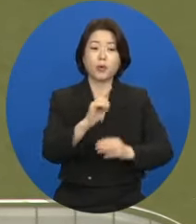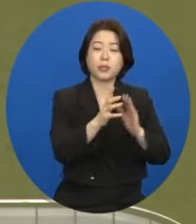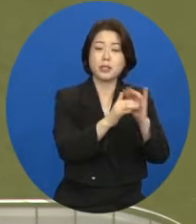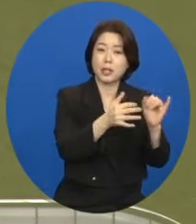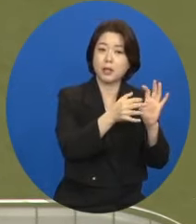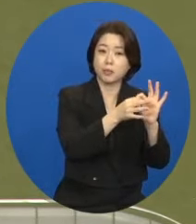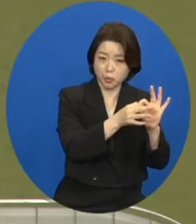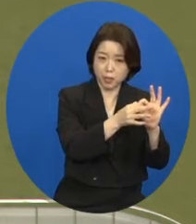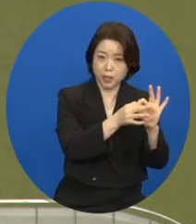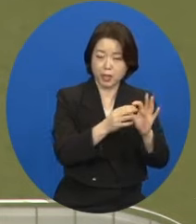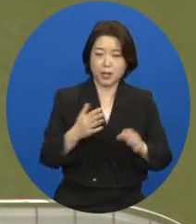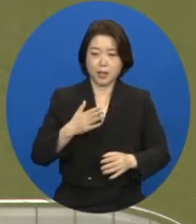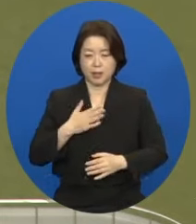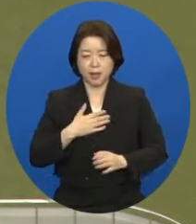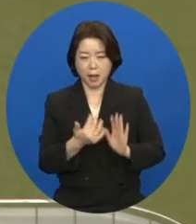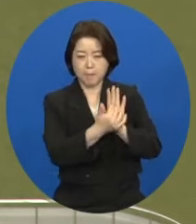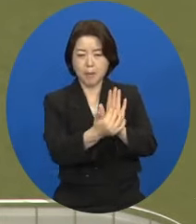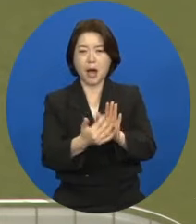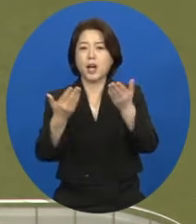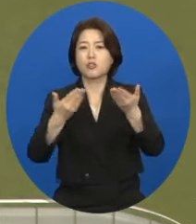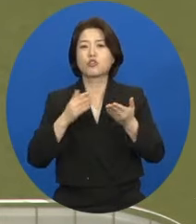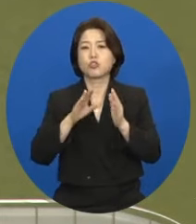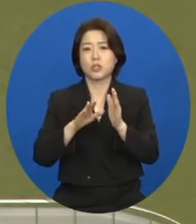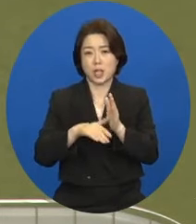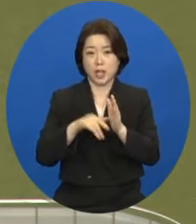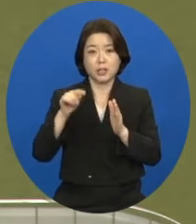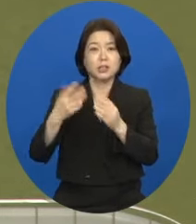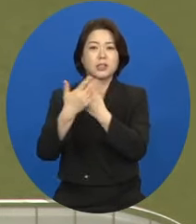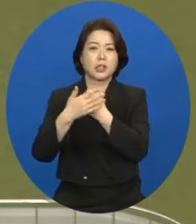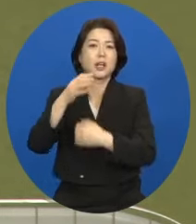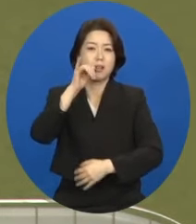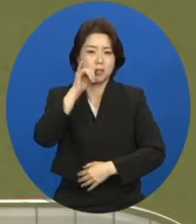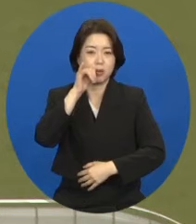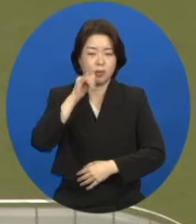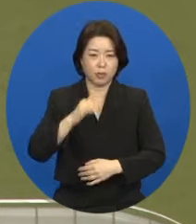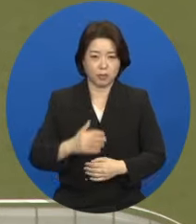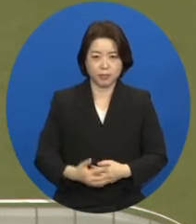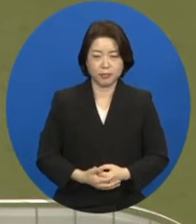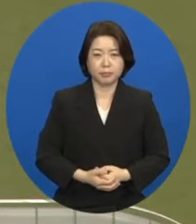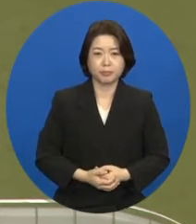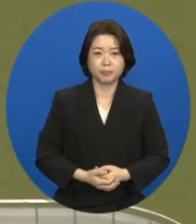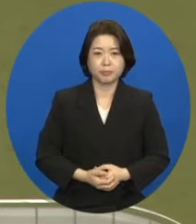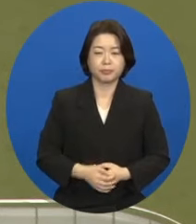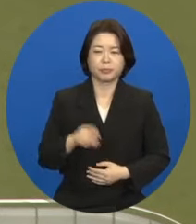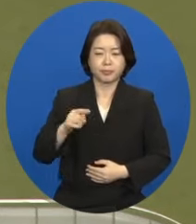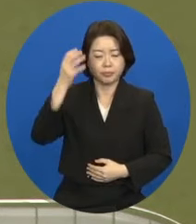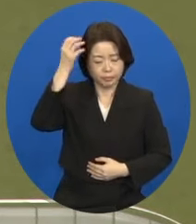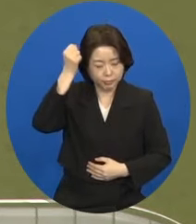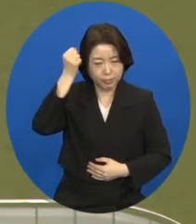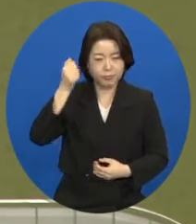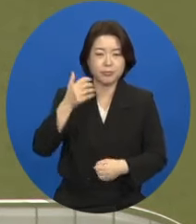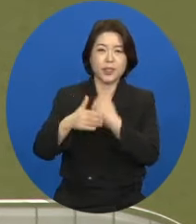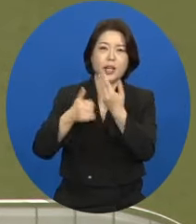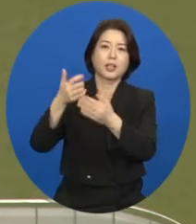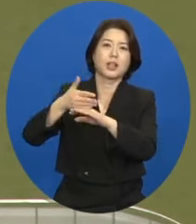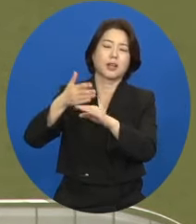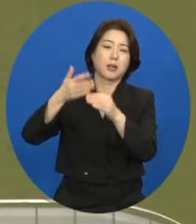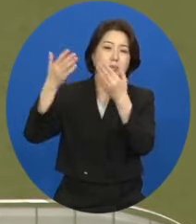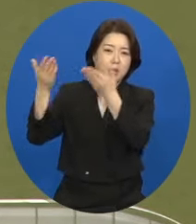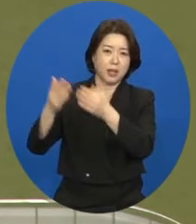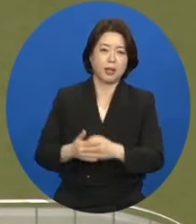통해서 우리를 막아주시는 그 은혜가 있다는 것입니다. 우리가 그것을 기억하고 하나님께 감사해야 돼요.